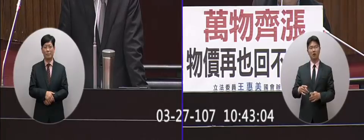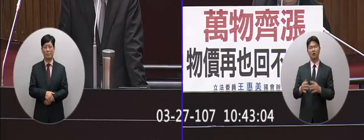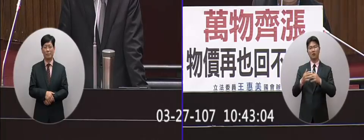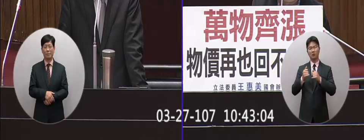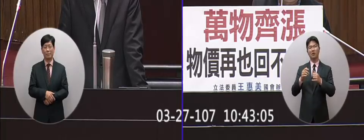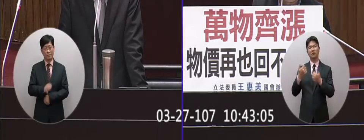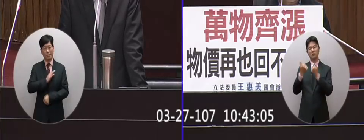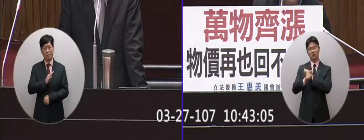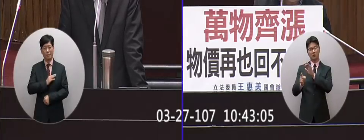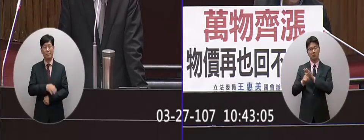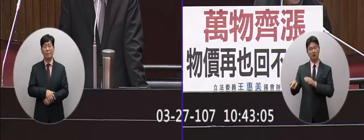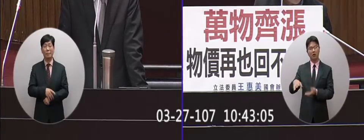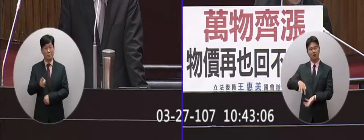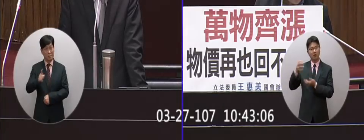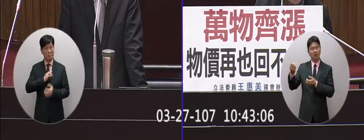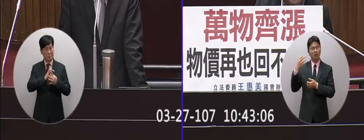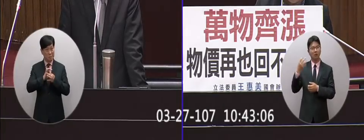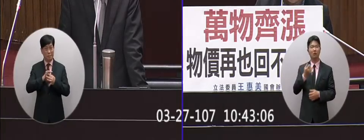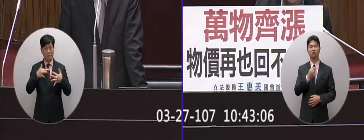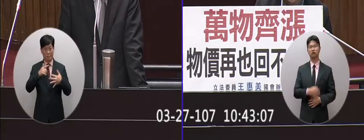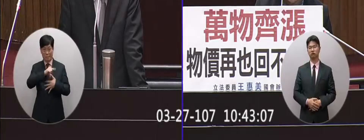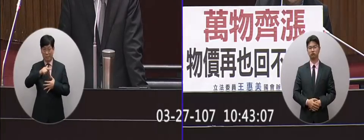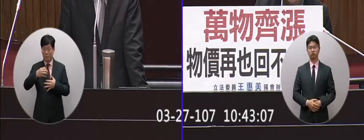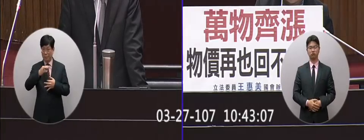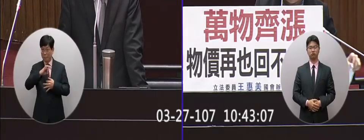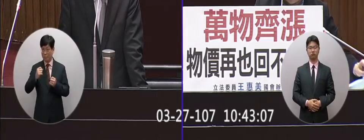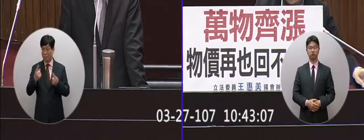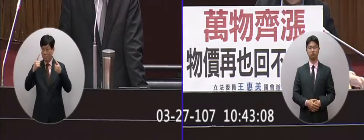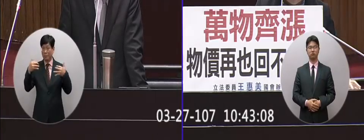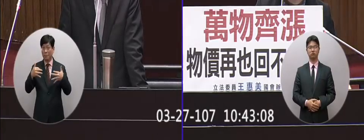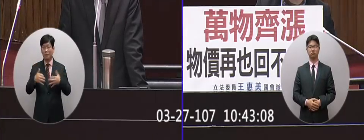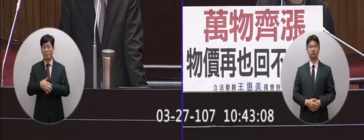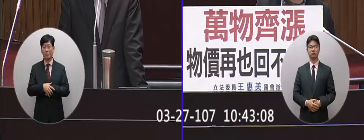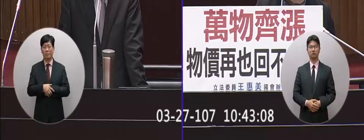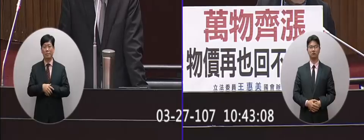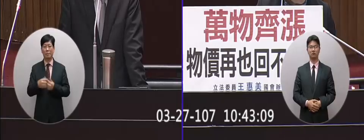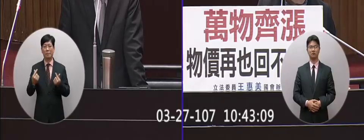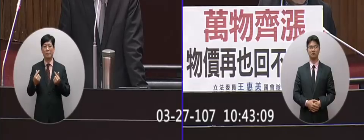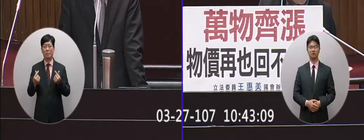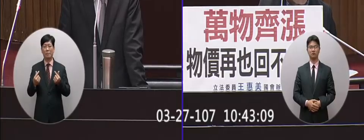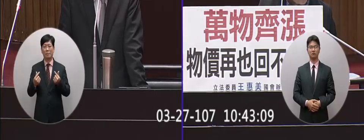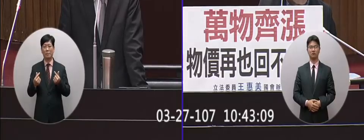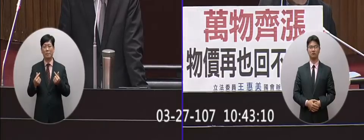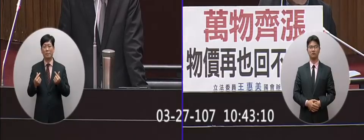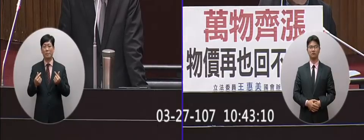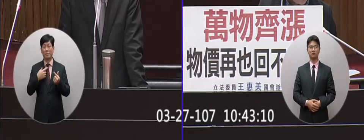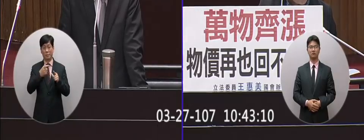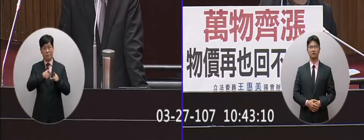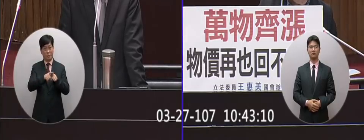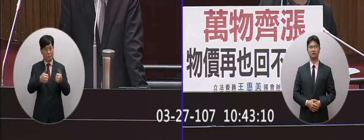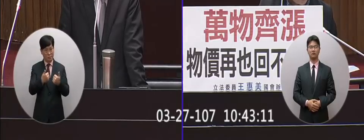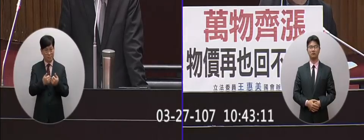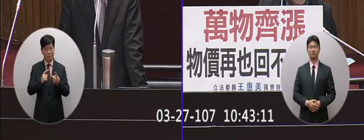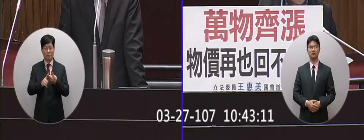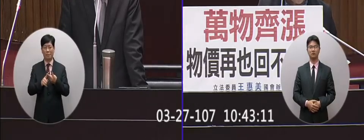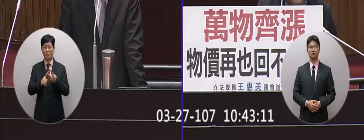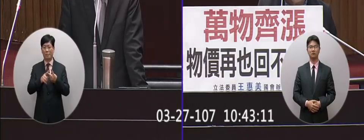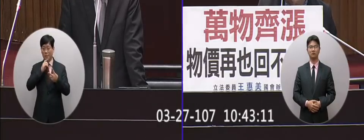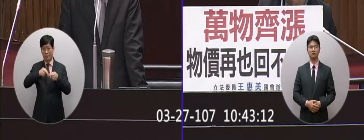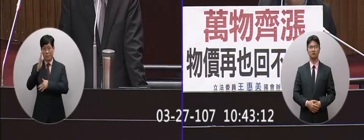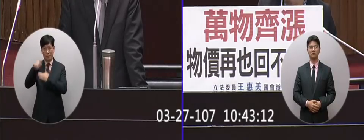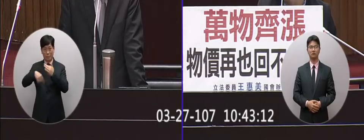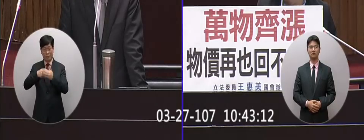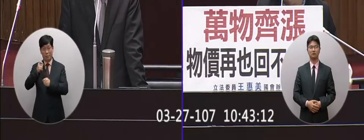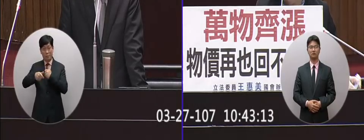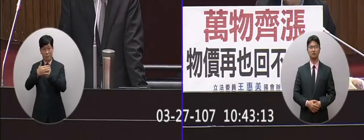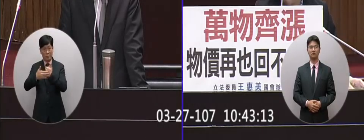建议，好不好？ 是，当然哈，您关心的这些物价，其实包括我们公平会哈，或是行政院